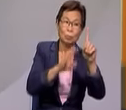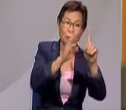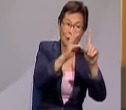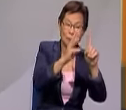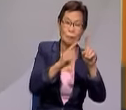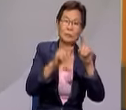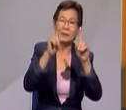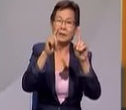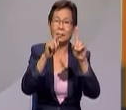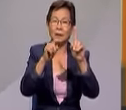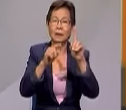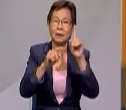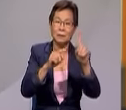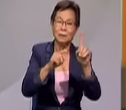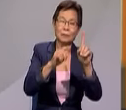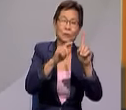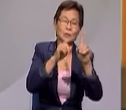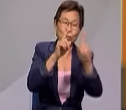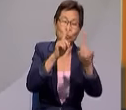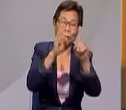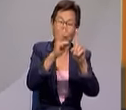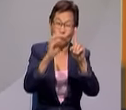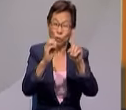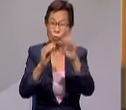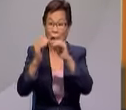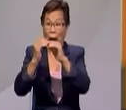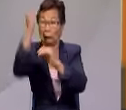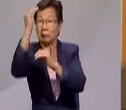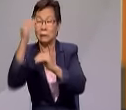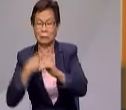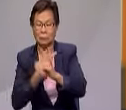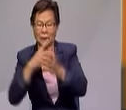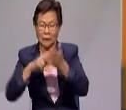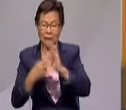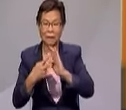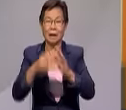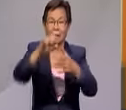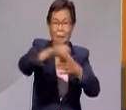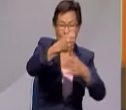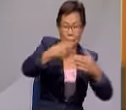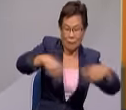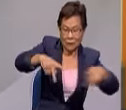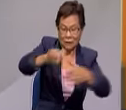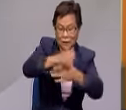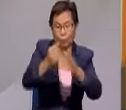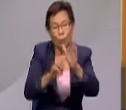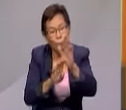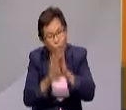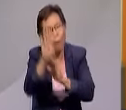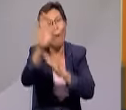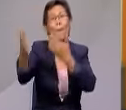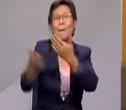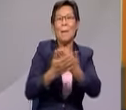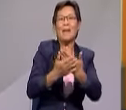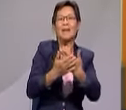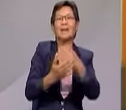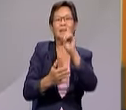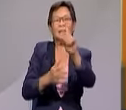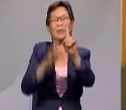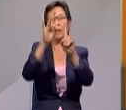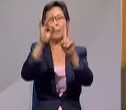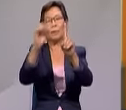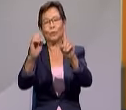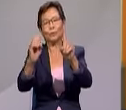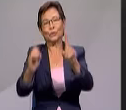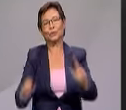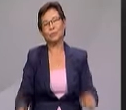iaitu 1.6-2.0 ke atas, maka kita akan melihat bahawa pasaran saham kita boleh meningkat kembali kepada